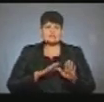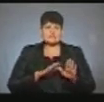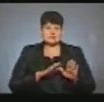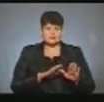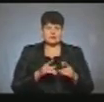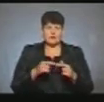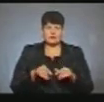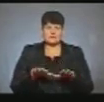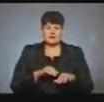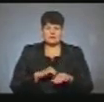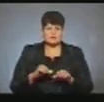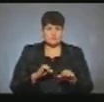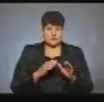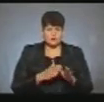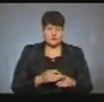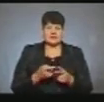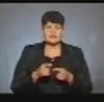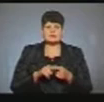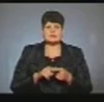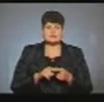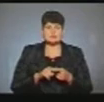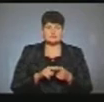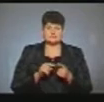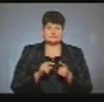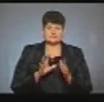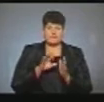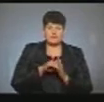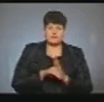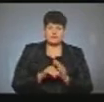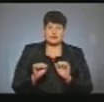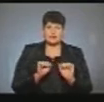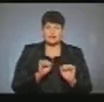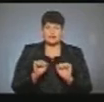місцевого самоврядування, це є, значить, керівник